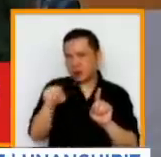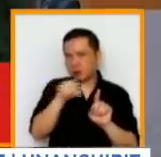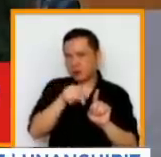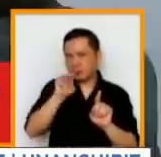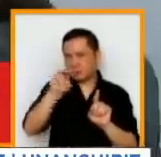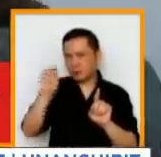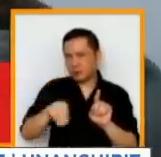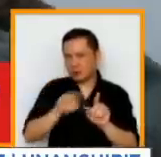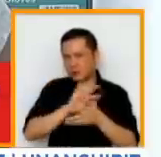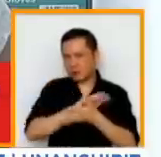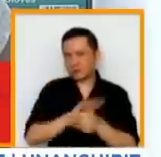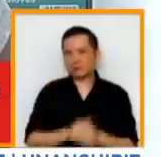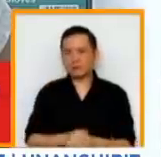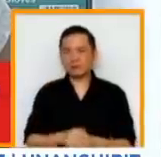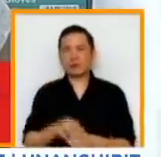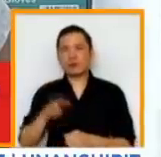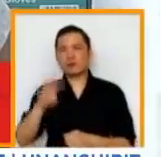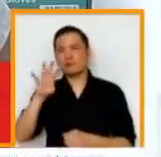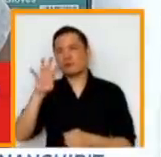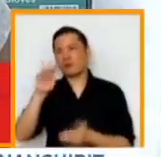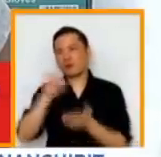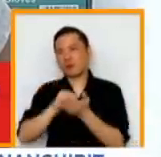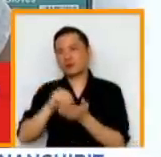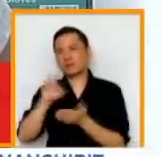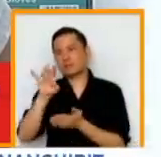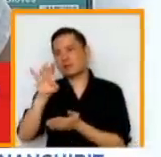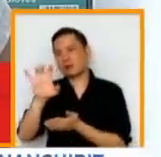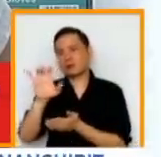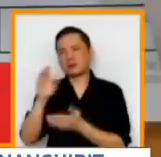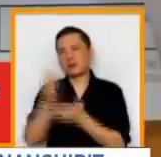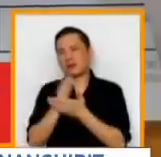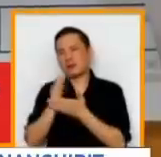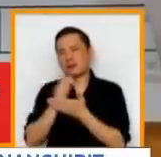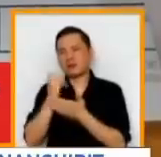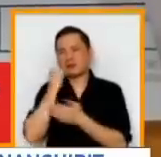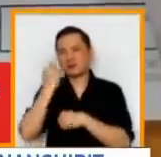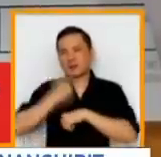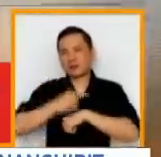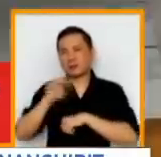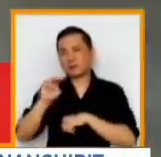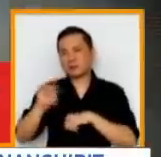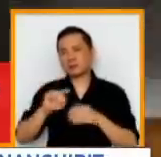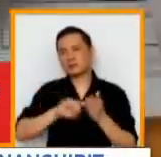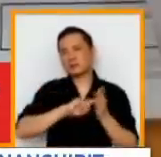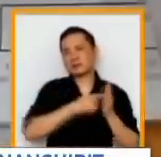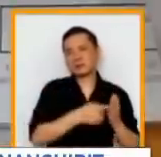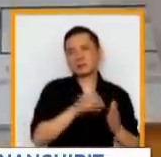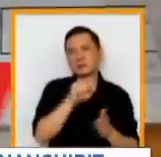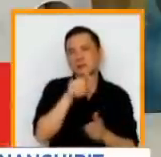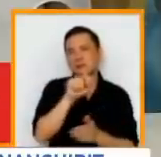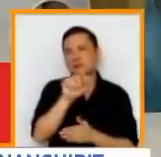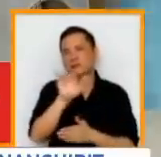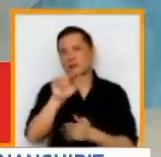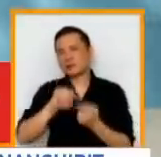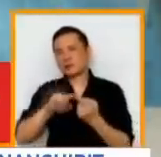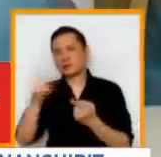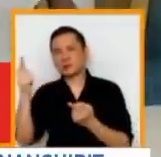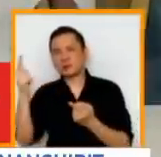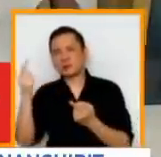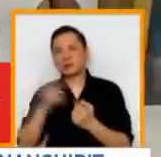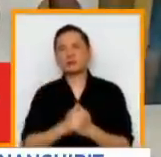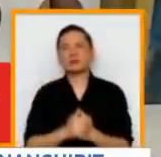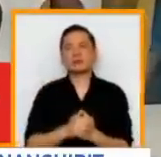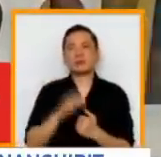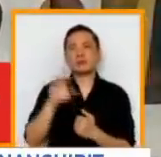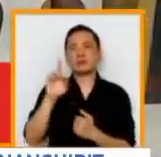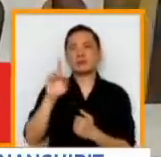mahigit 4,700 ang 7-day average ng mga bagong kaso simula September 15 hanggang 21. Sabi naman ng Department of Health,